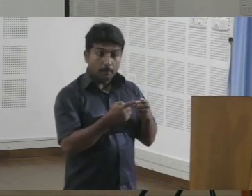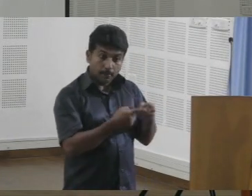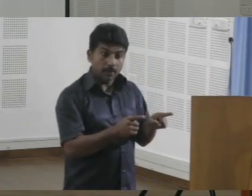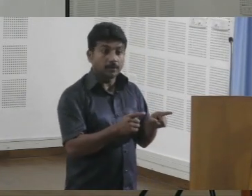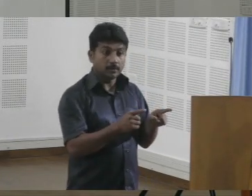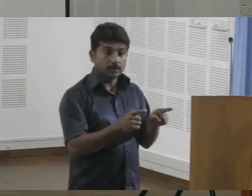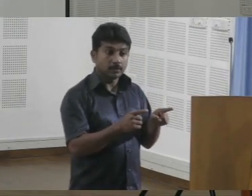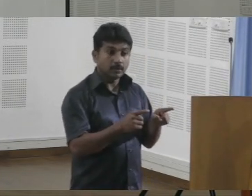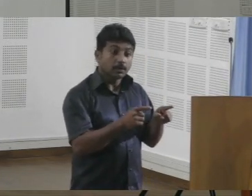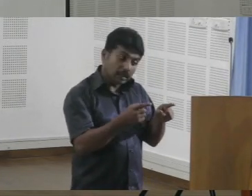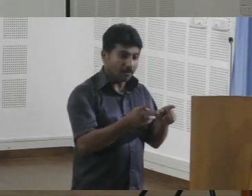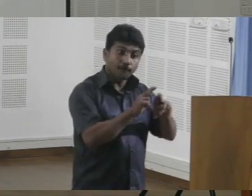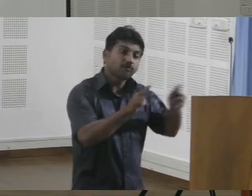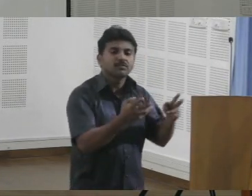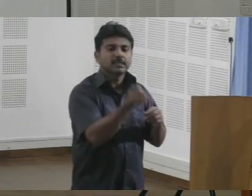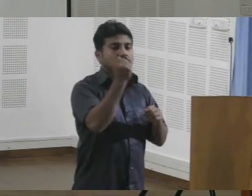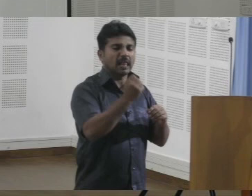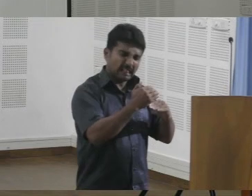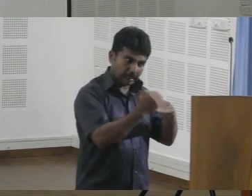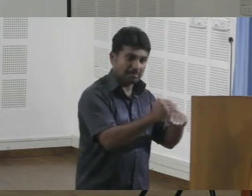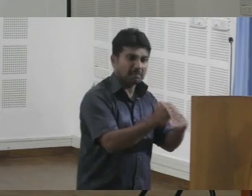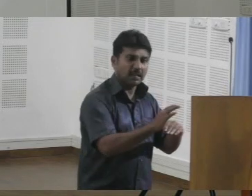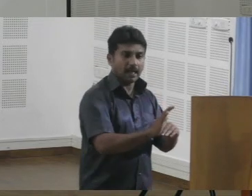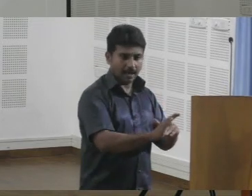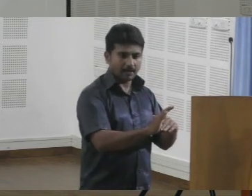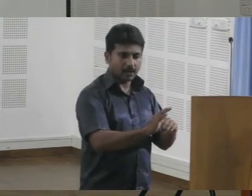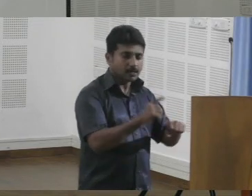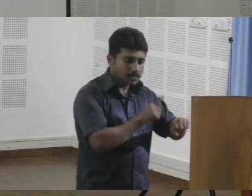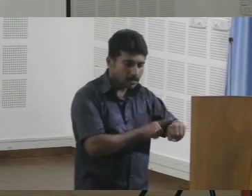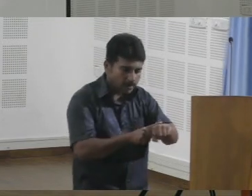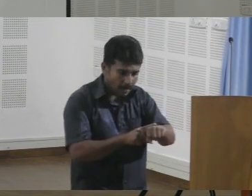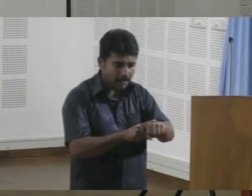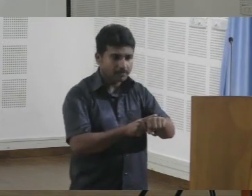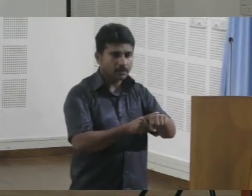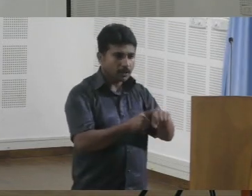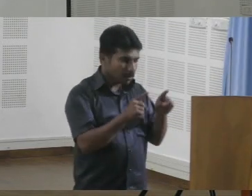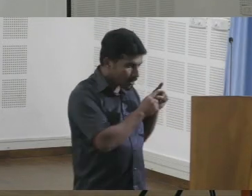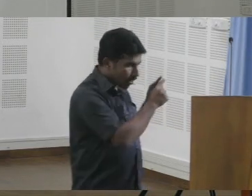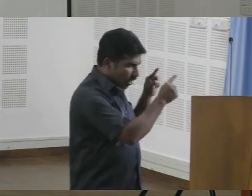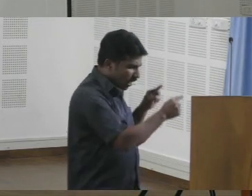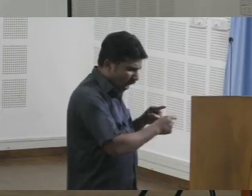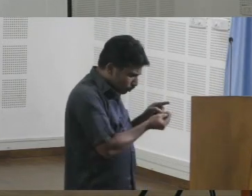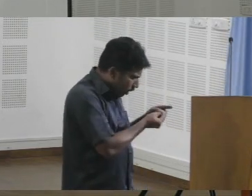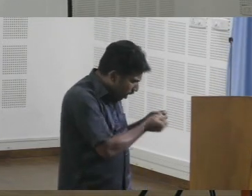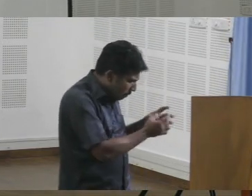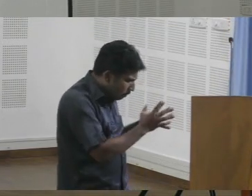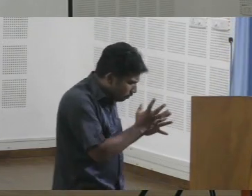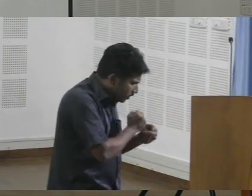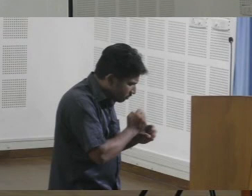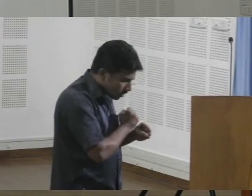പക്ഷെ അപ്പോഴും കുറച്ച് ലിമിറ്റേഷൻസ് എനിക്ക് മനസ്സിലായി. ചില സമയത്ത് ചില കാർഡ്സ് കാണാതെ പോകും, അപ്പോ അവൻ